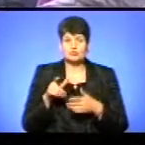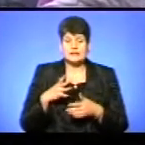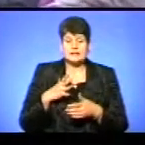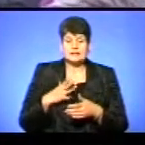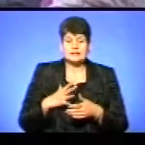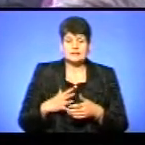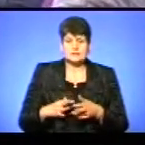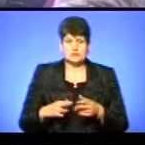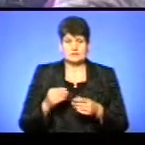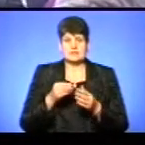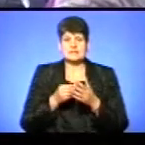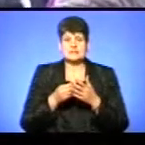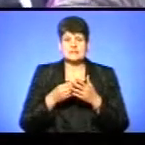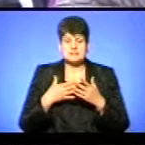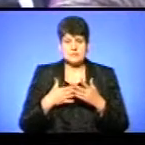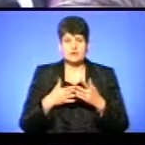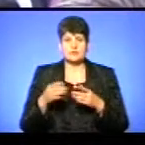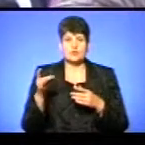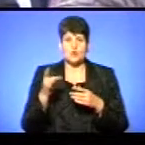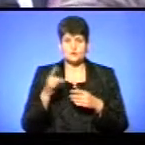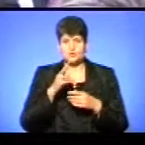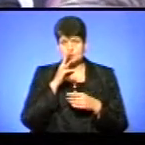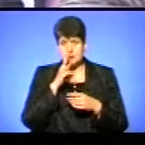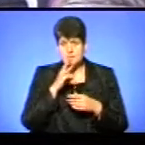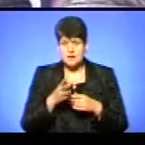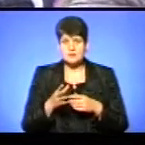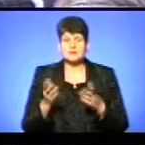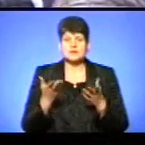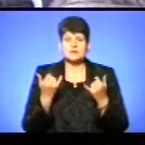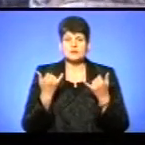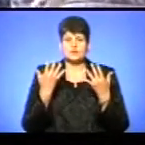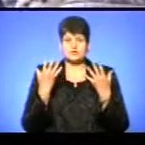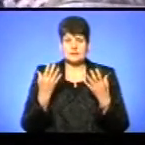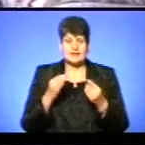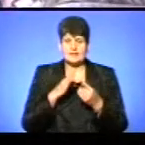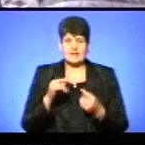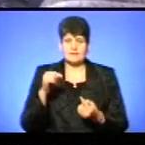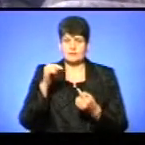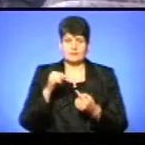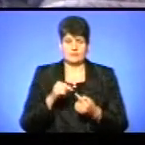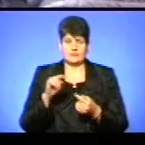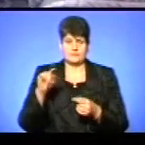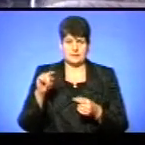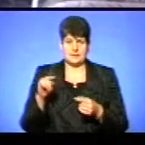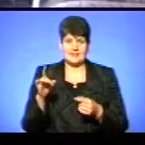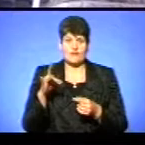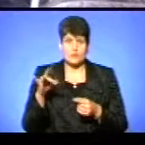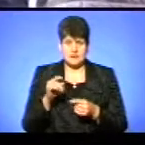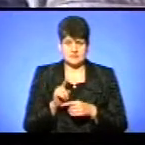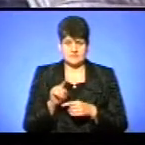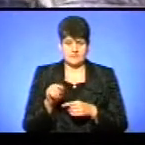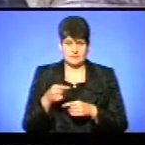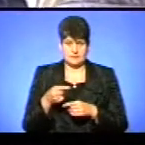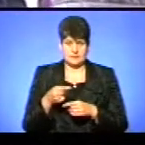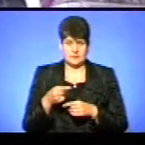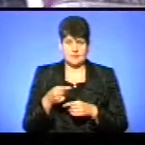як від тарифів в першу чергу, так і від розміру заробітних плат, які на сьогоднішній день не відповідають не тільки європейським уже стандартам,